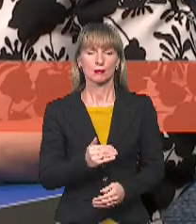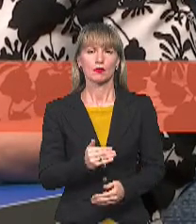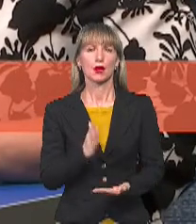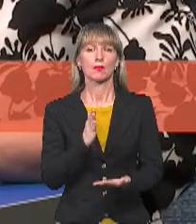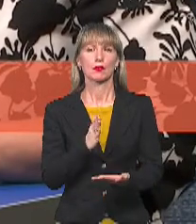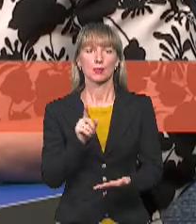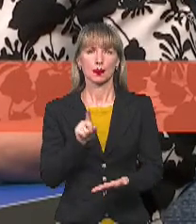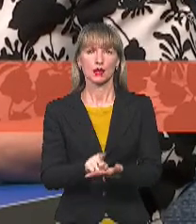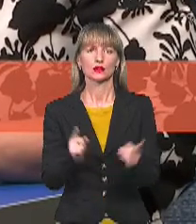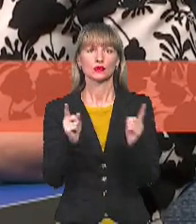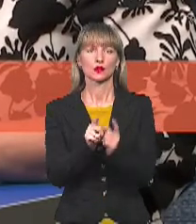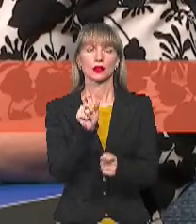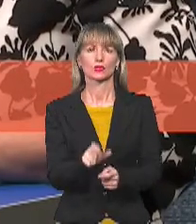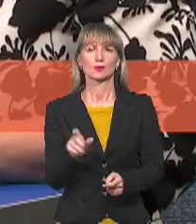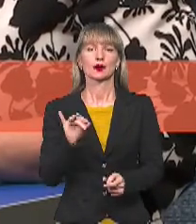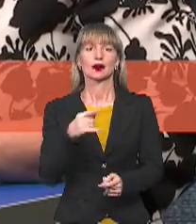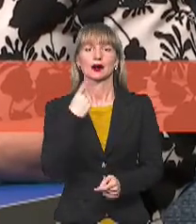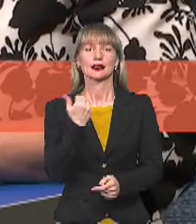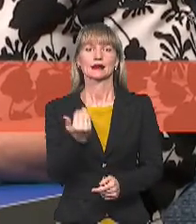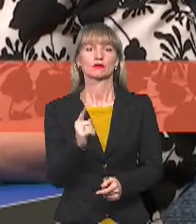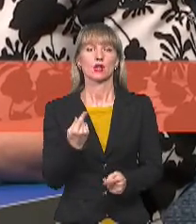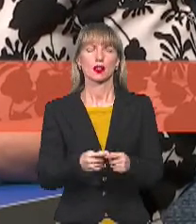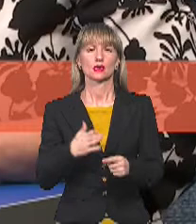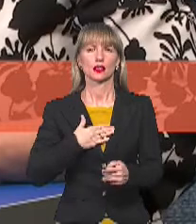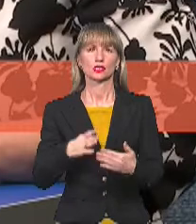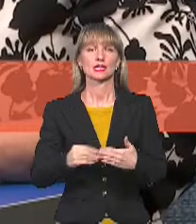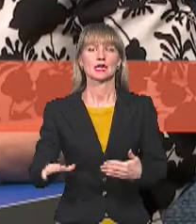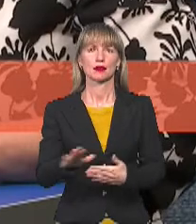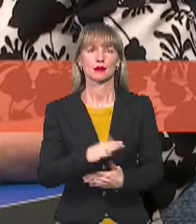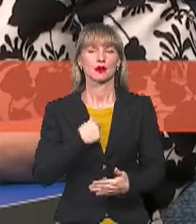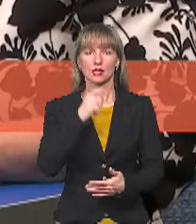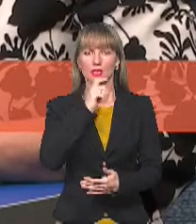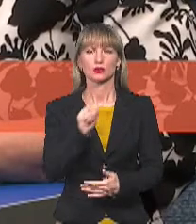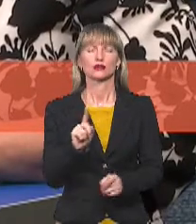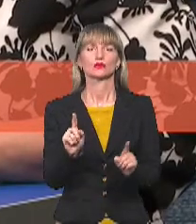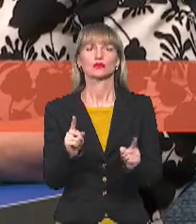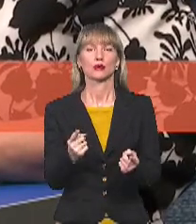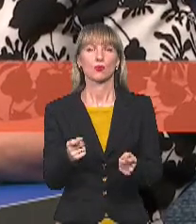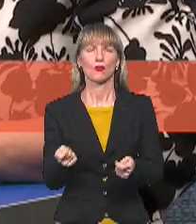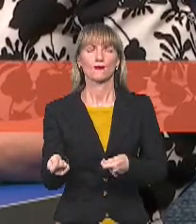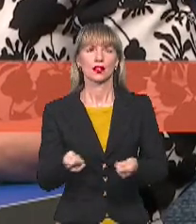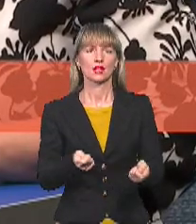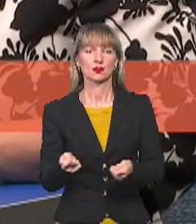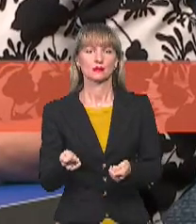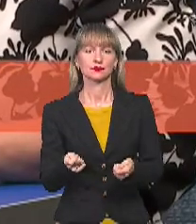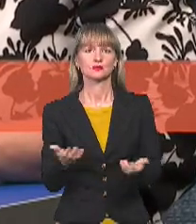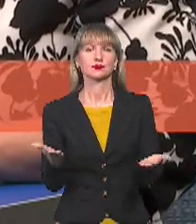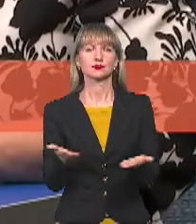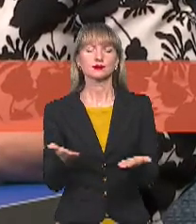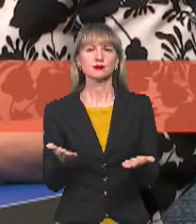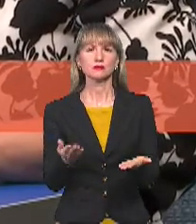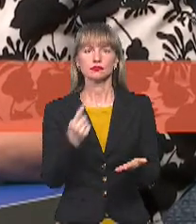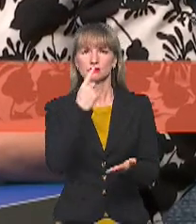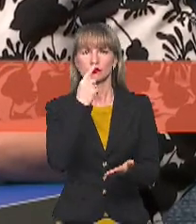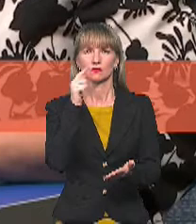має зустрічатися з людьми і казати їм, що це наша земля. Я навіть не розумію, чому влада якось